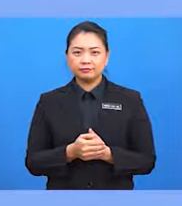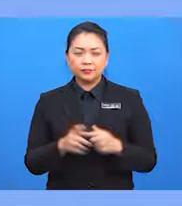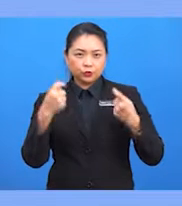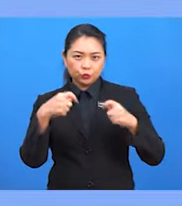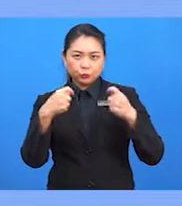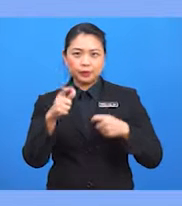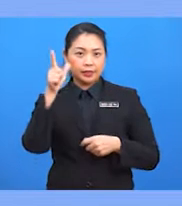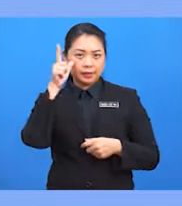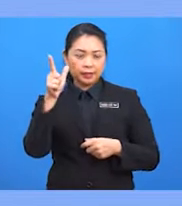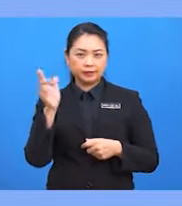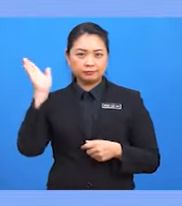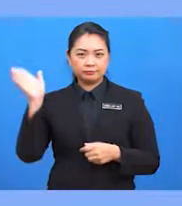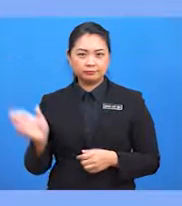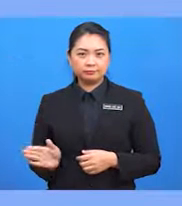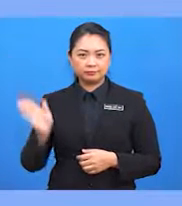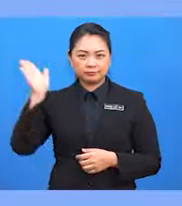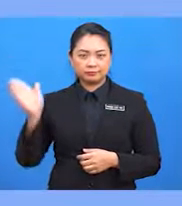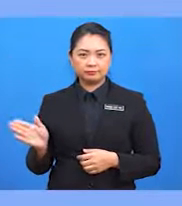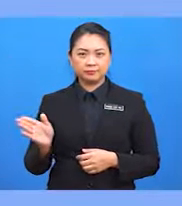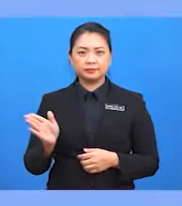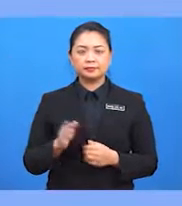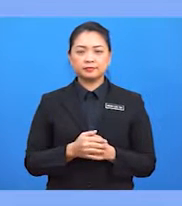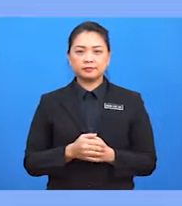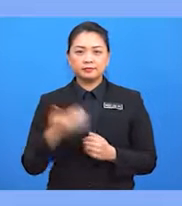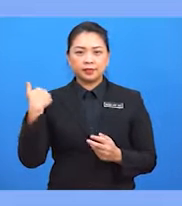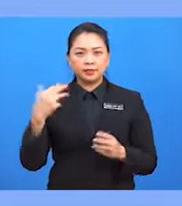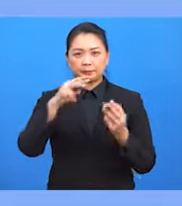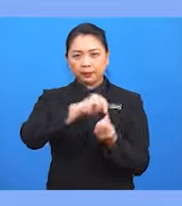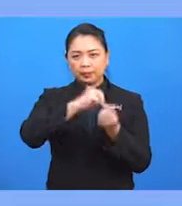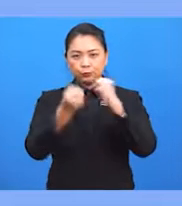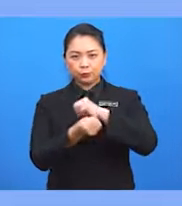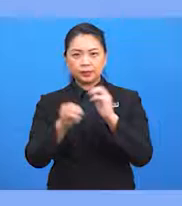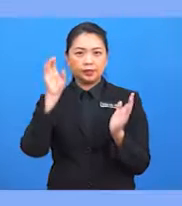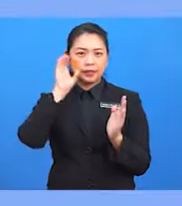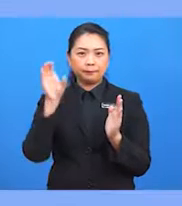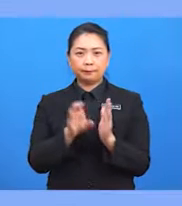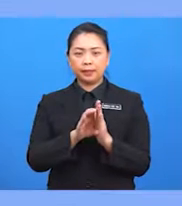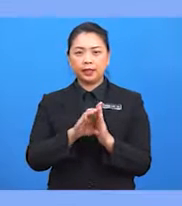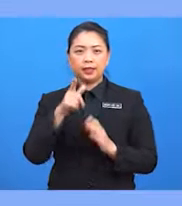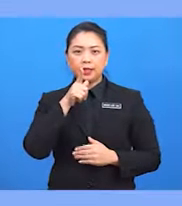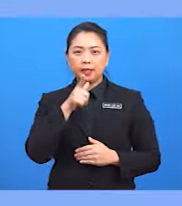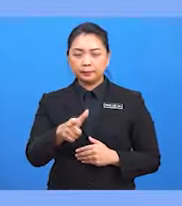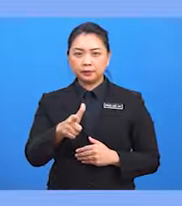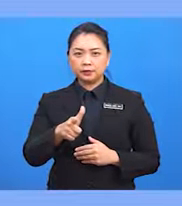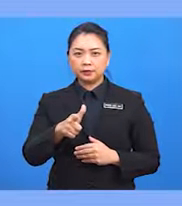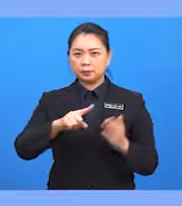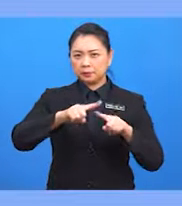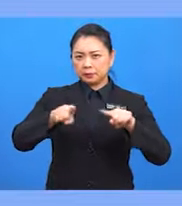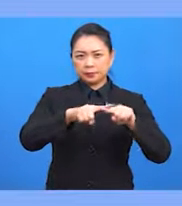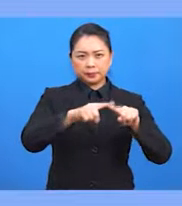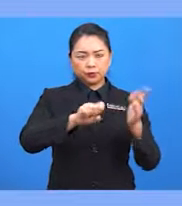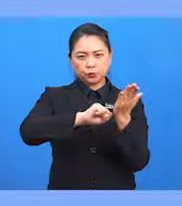Cuba lihat gambar ini pula. Ini adalah manipulasi gambar lama dari pelbagai sumber yang menimbulkan